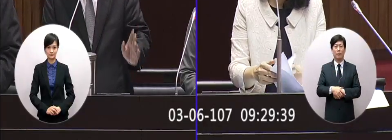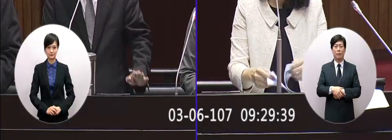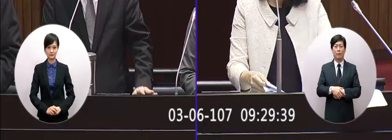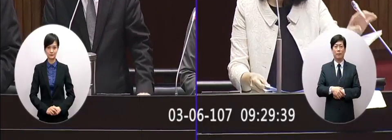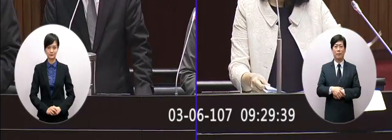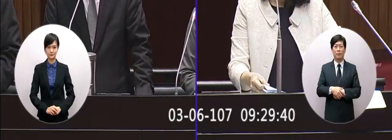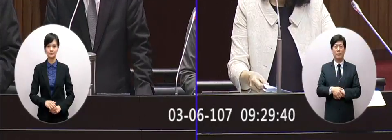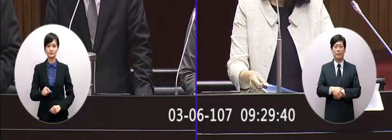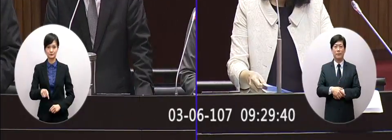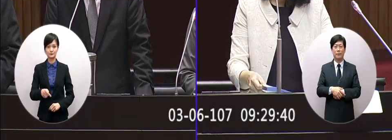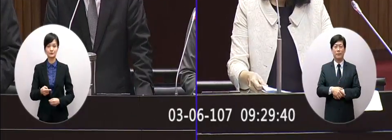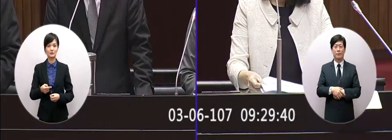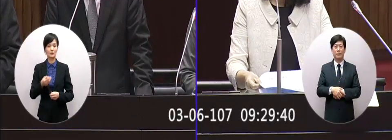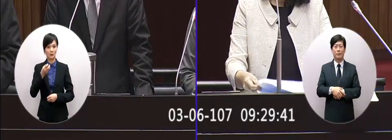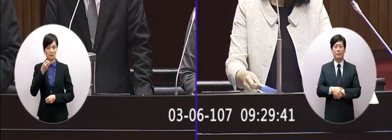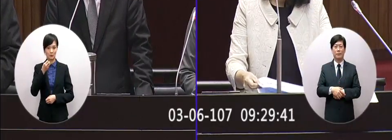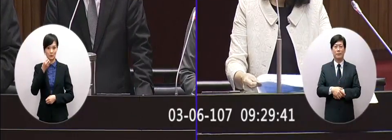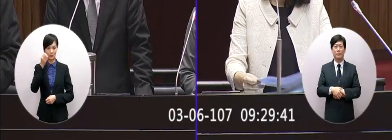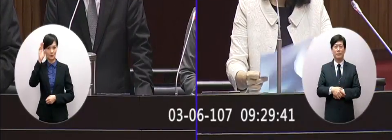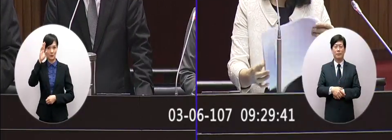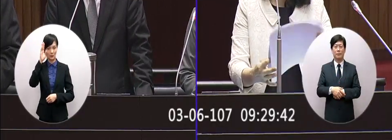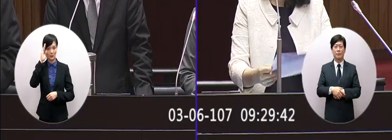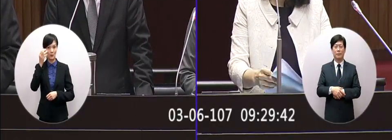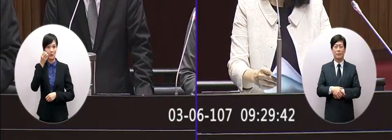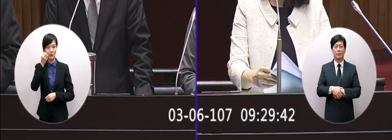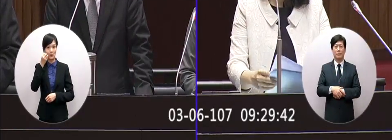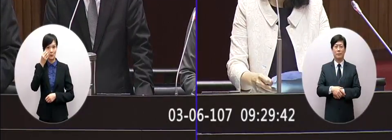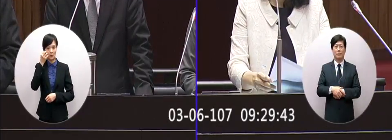这个苏花改出来原工程完